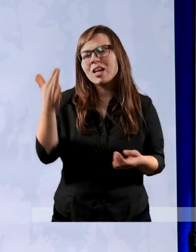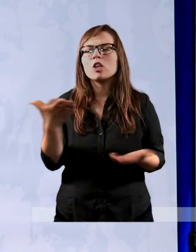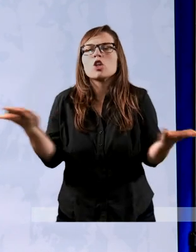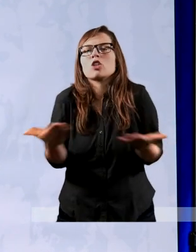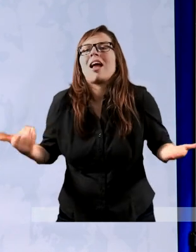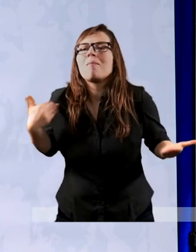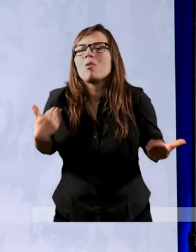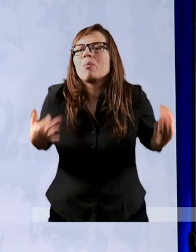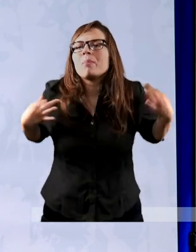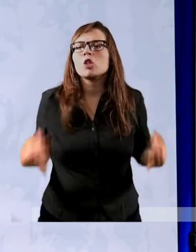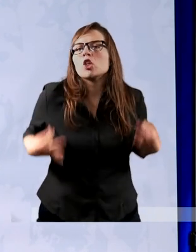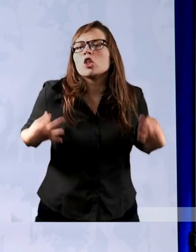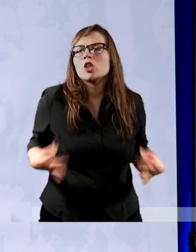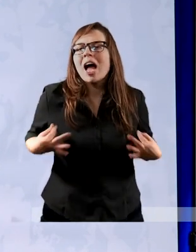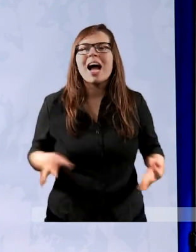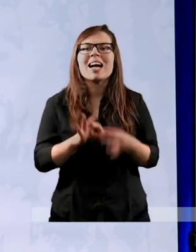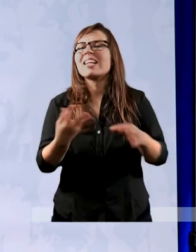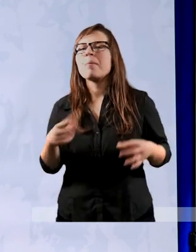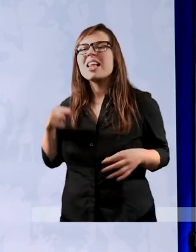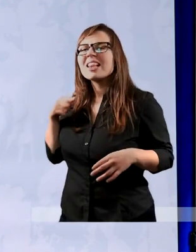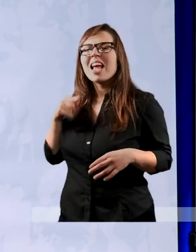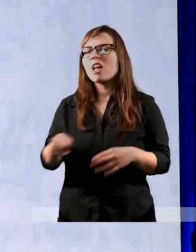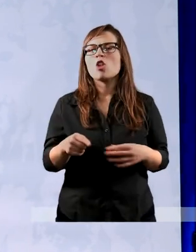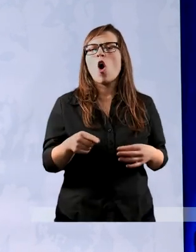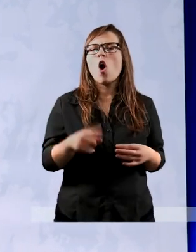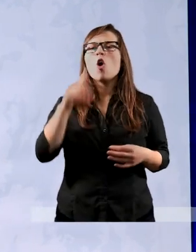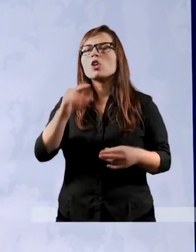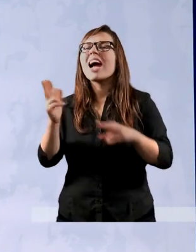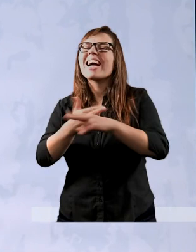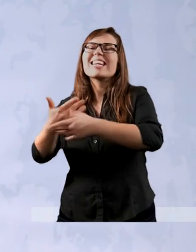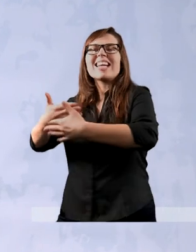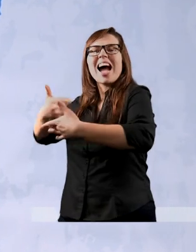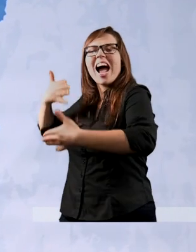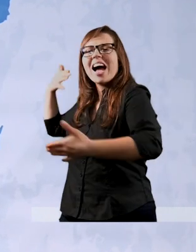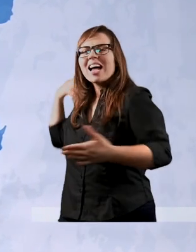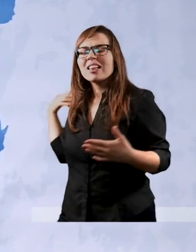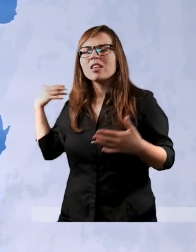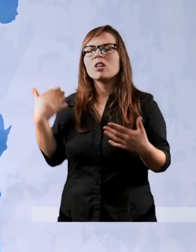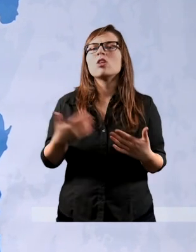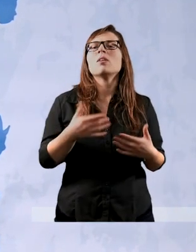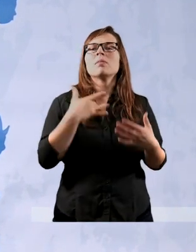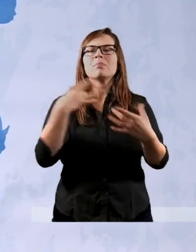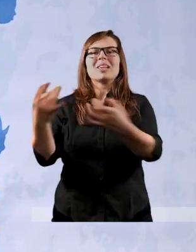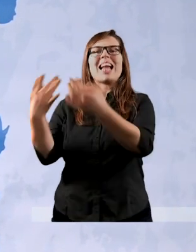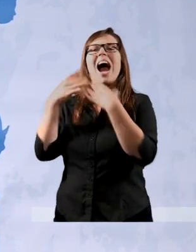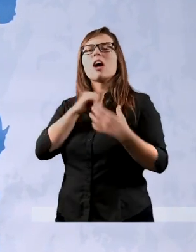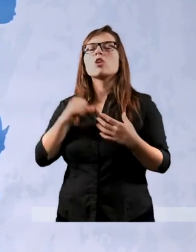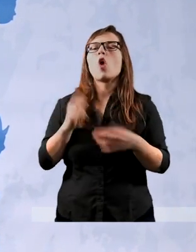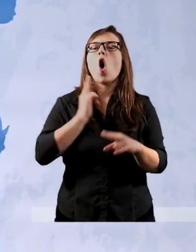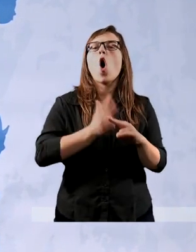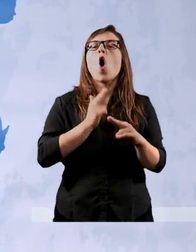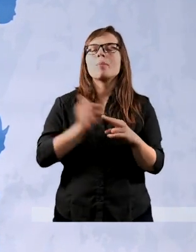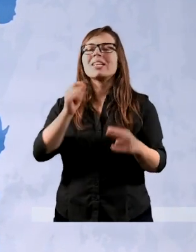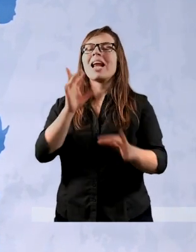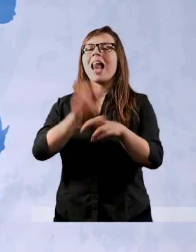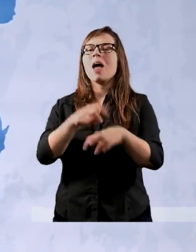gdzie byłbym dzisiaj, gdyby nie to, że kiedyś zaraziłem się chorobą, przy której